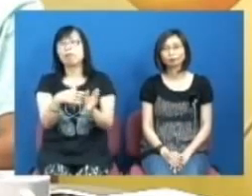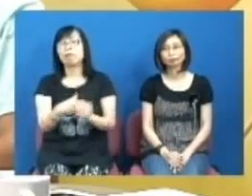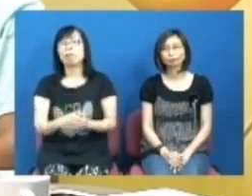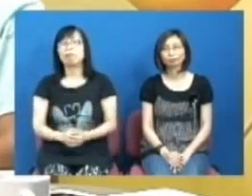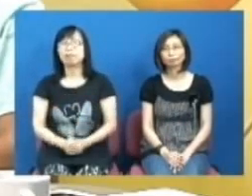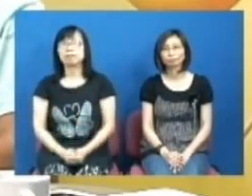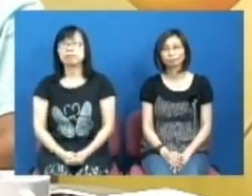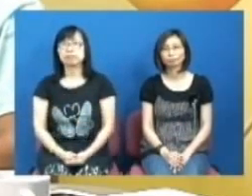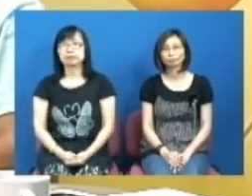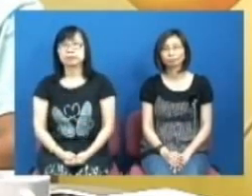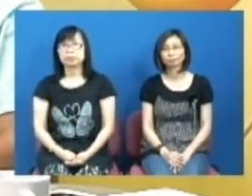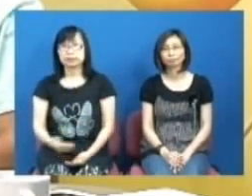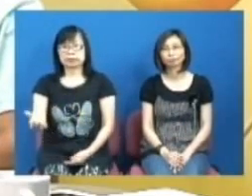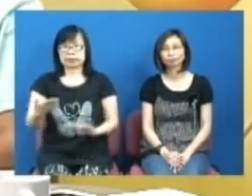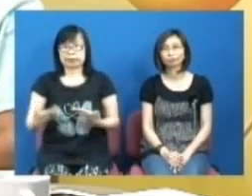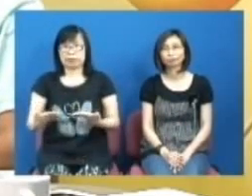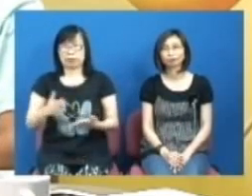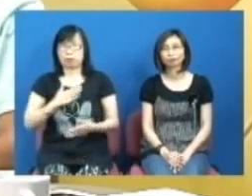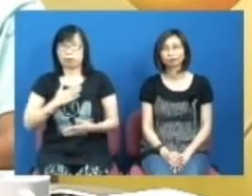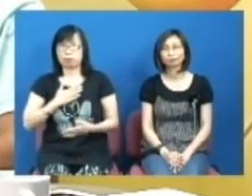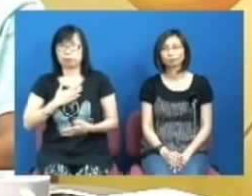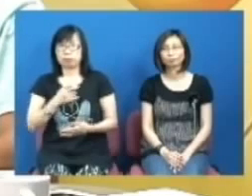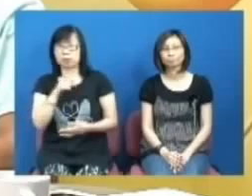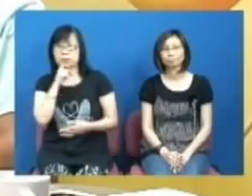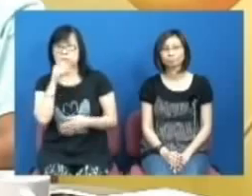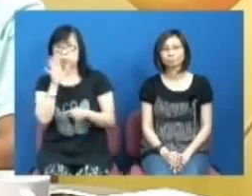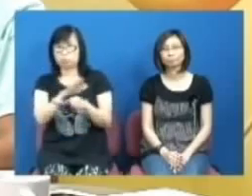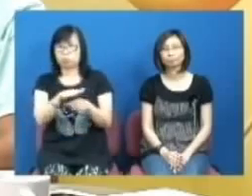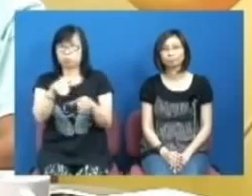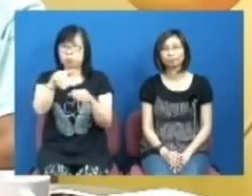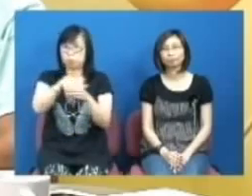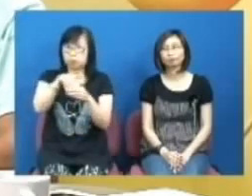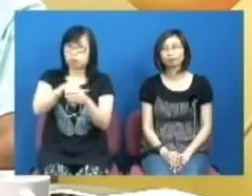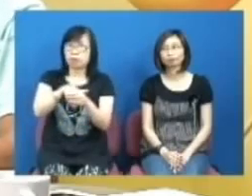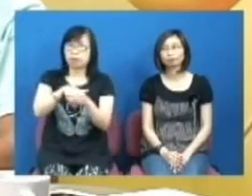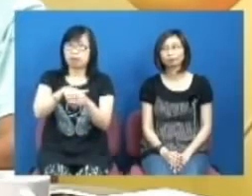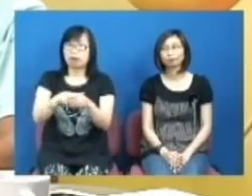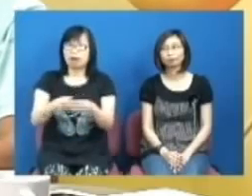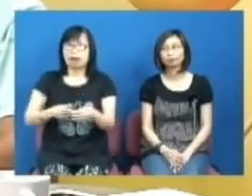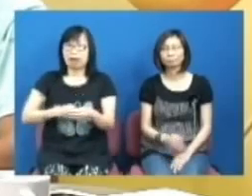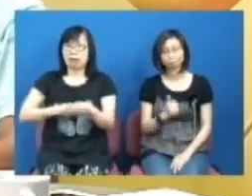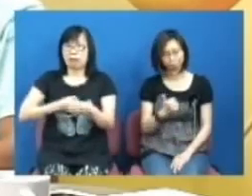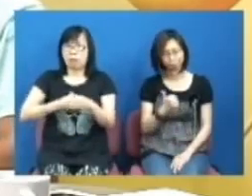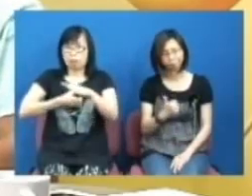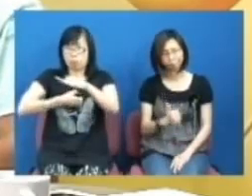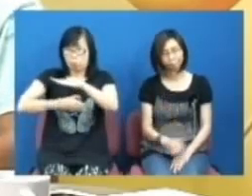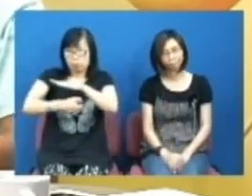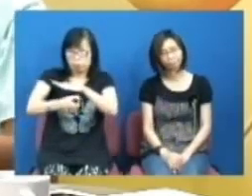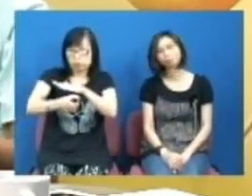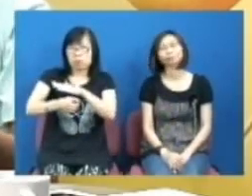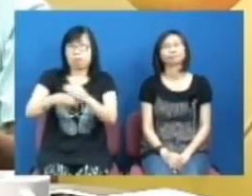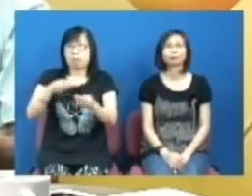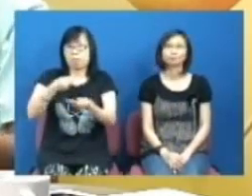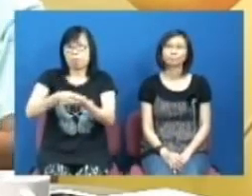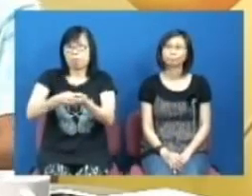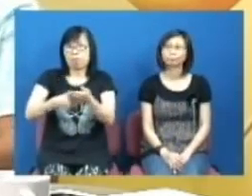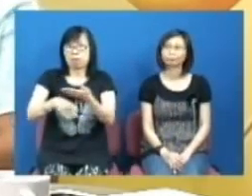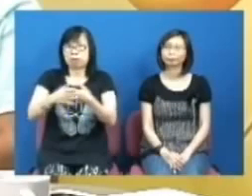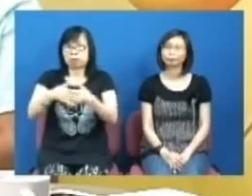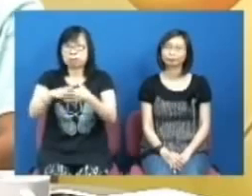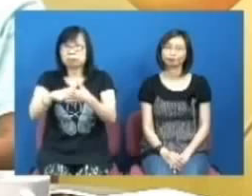原因係咩咧？就係驚有啲候選人去收買其他候選人，變咗自動當選。OK， 咁呢個係一個防備嚟